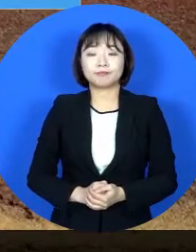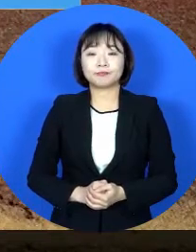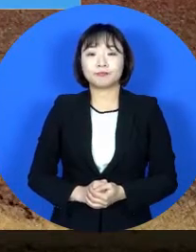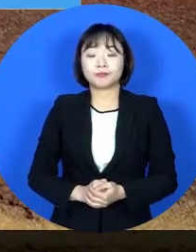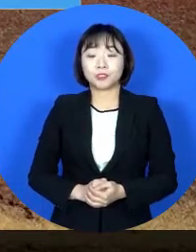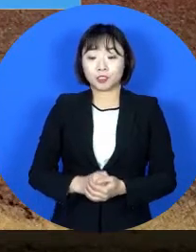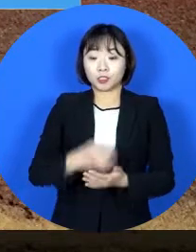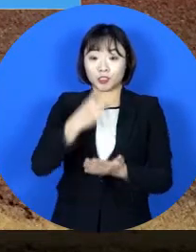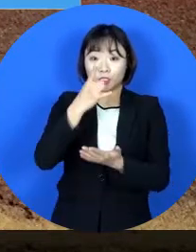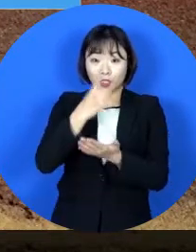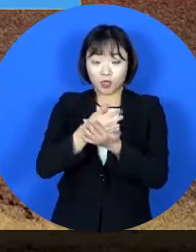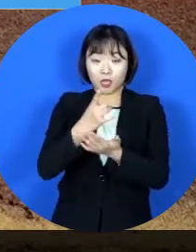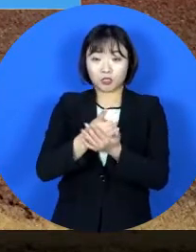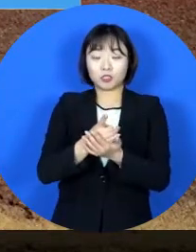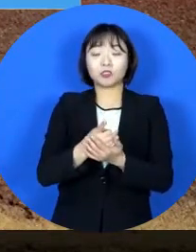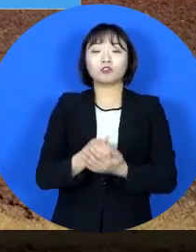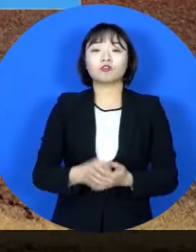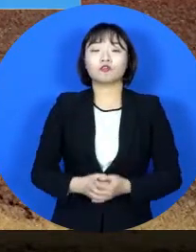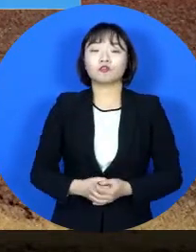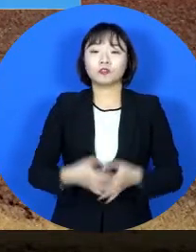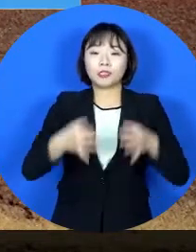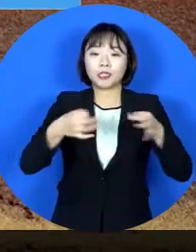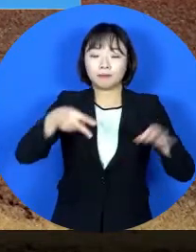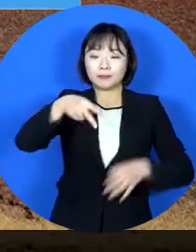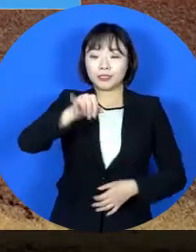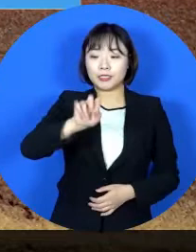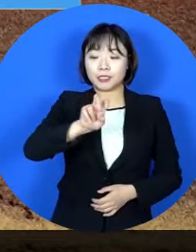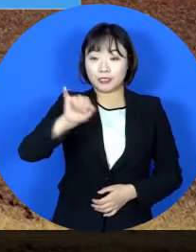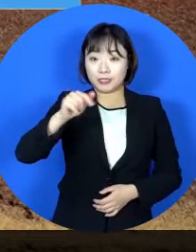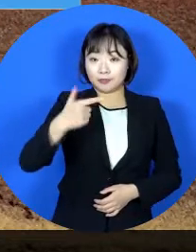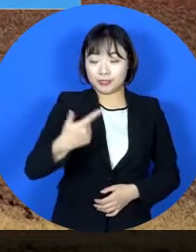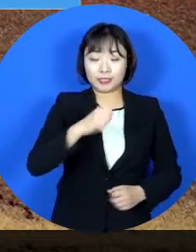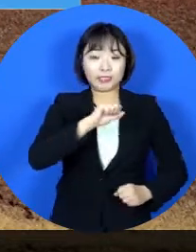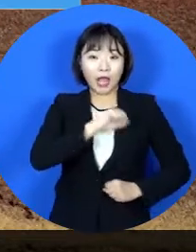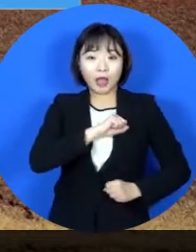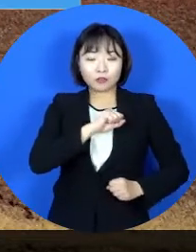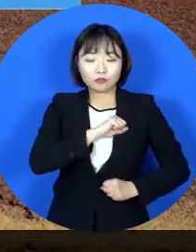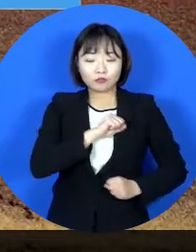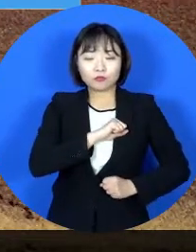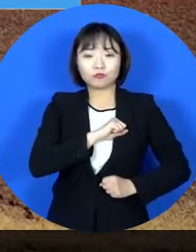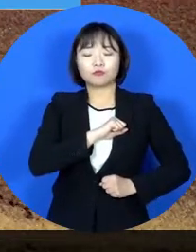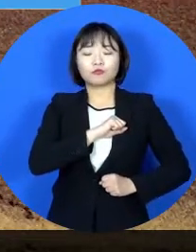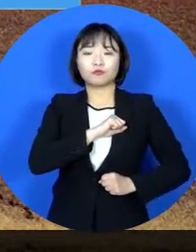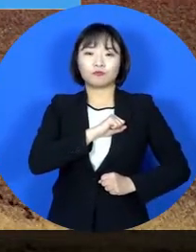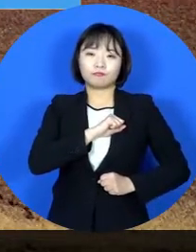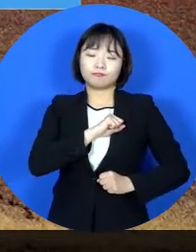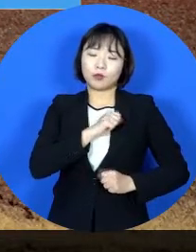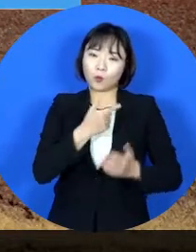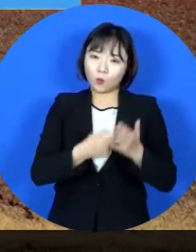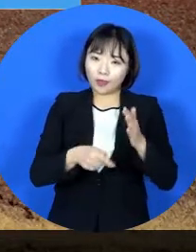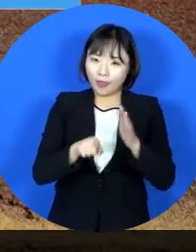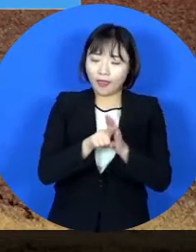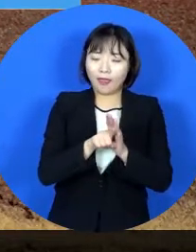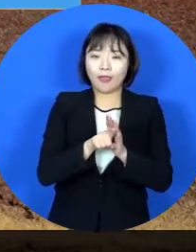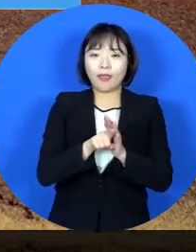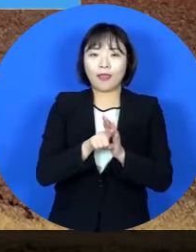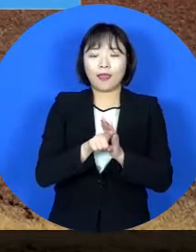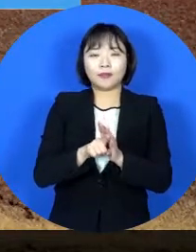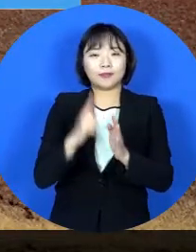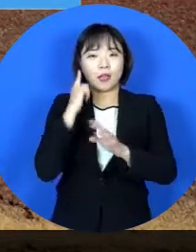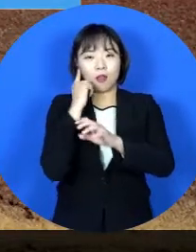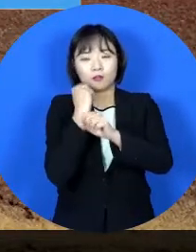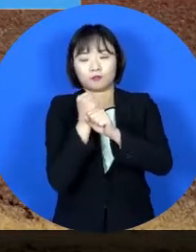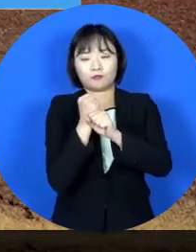역사문화도시 천안에 충무공 김시민 장군의 충렬사 및 생가지 복원을 위한 천안과 충무공 김시민 장군 학술